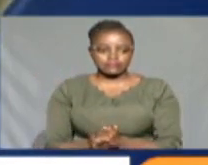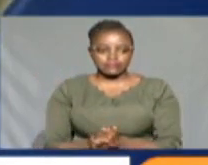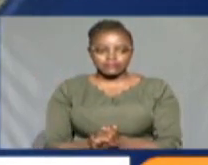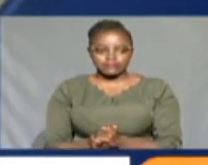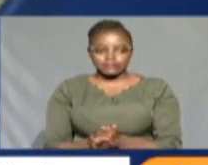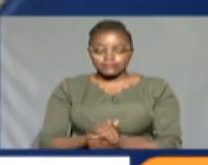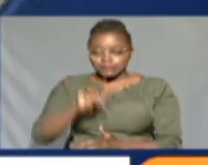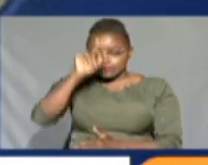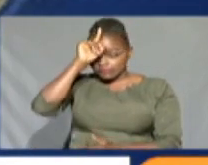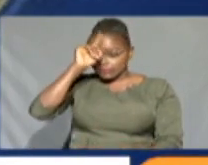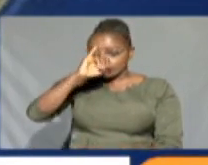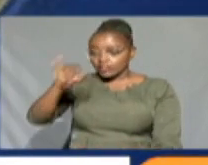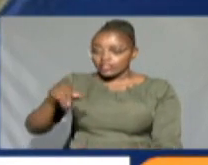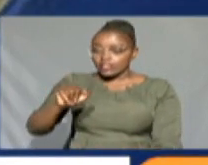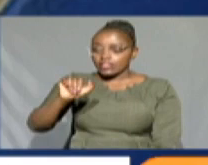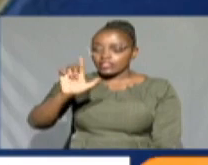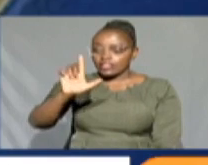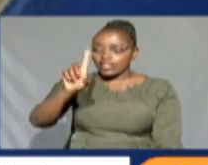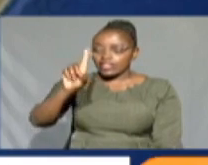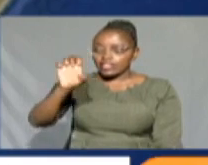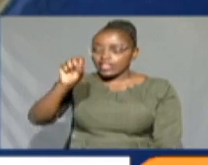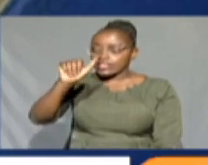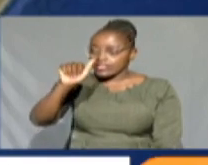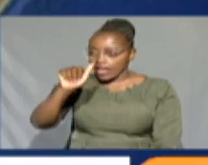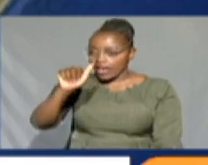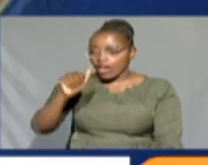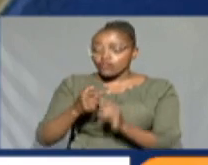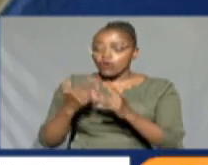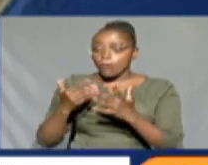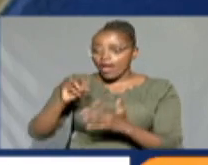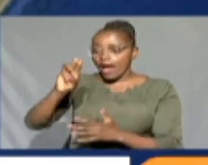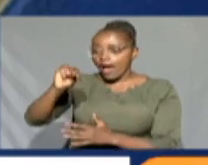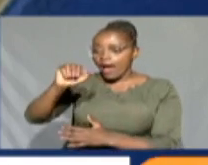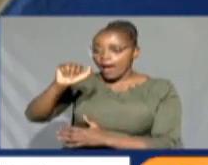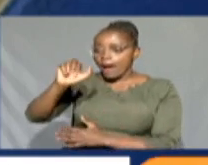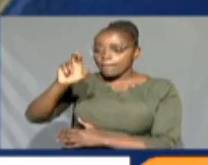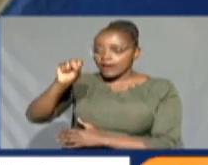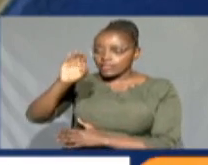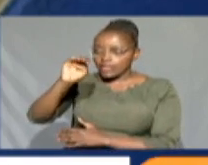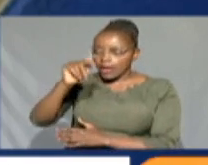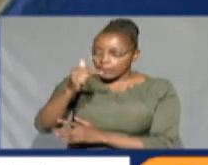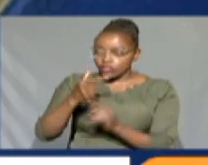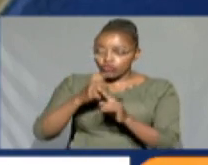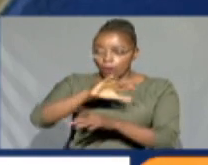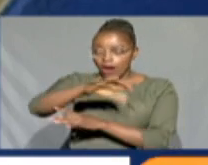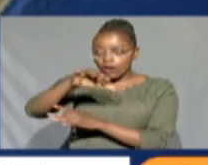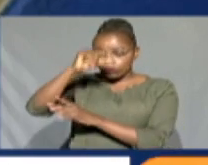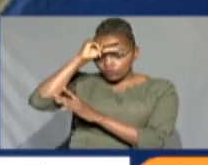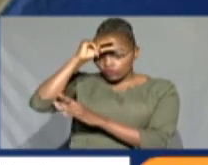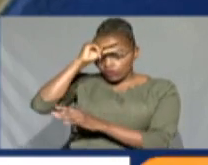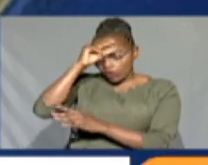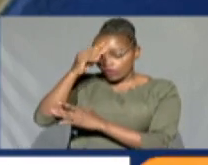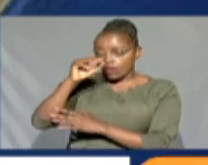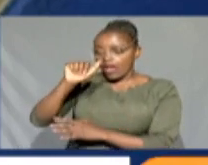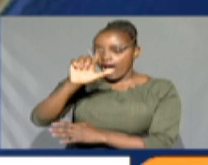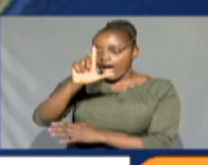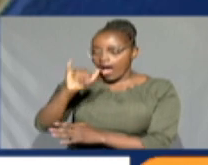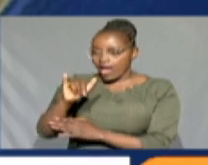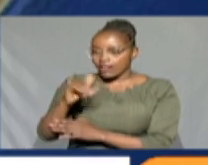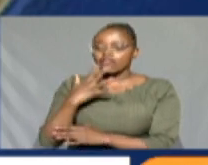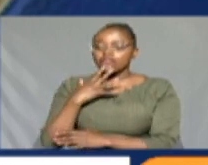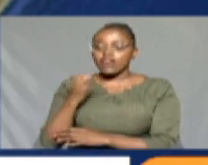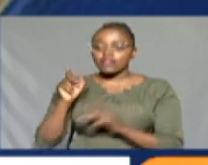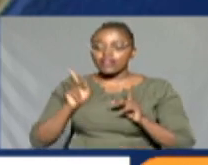Ni vijiji vya Jaldesa na Diid Biresa katika kaunti ya Marsabit ambapo kulingana na gavana wa kaunti hiyo Muhammad Ali, watu